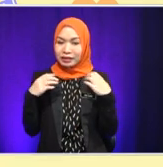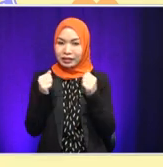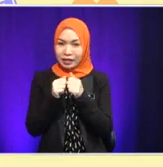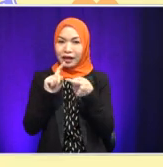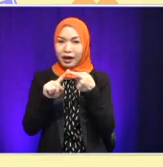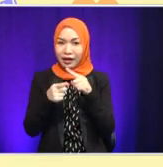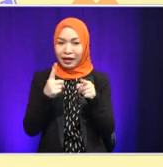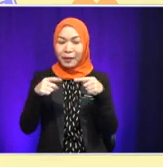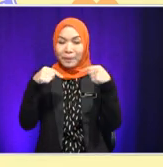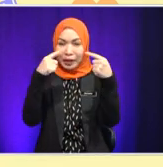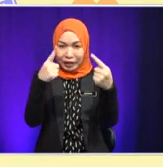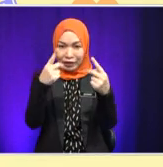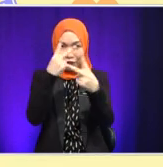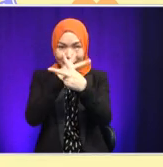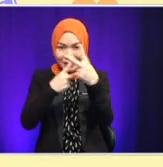bersama-sama